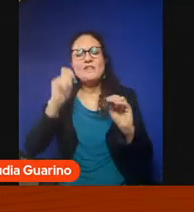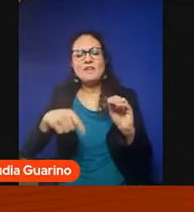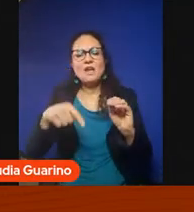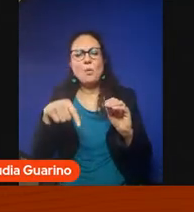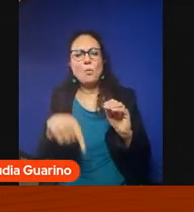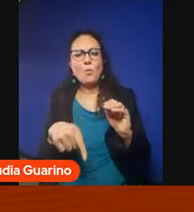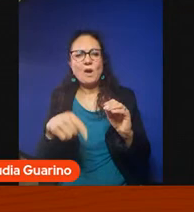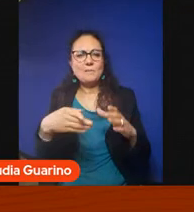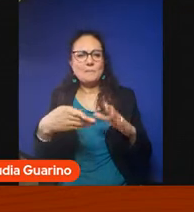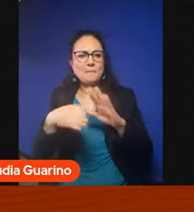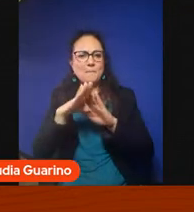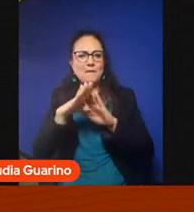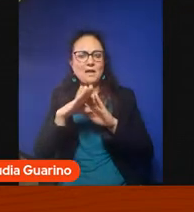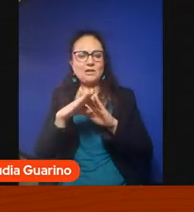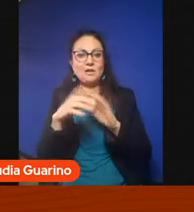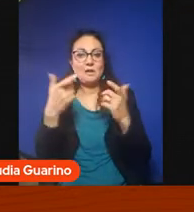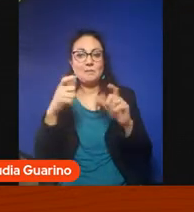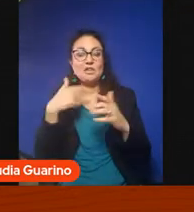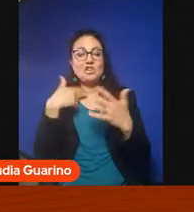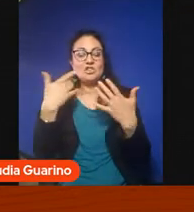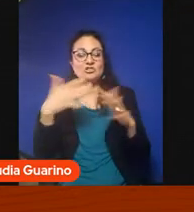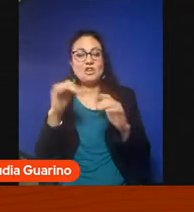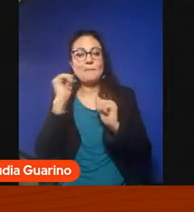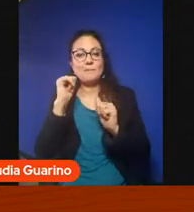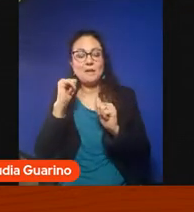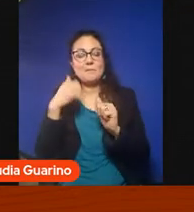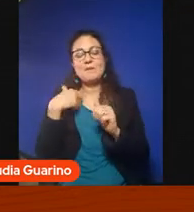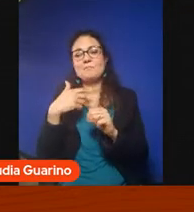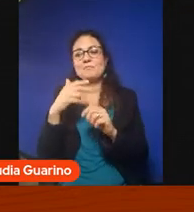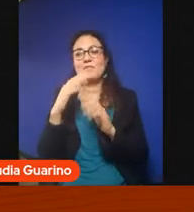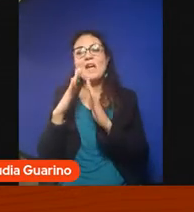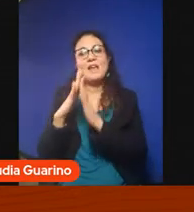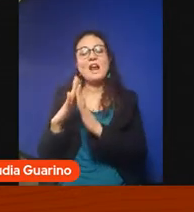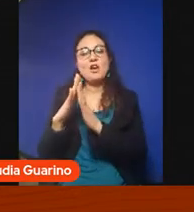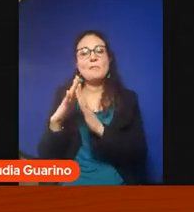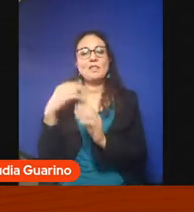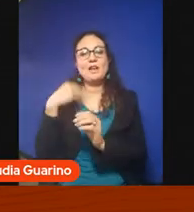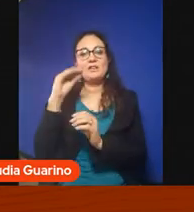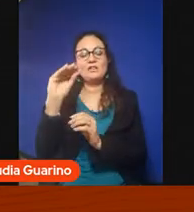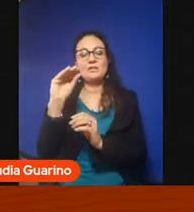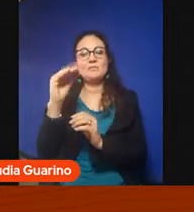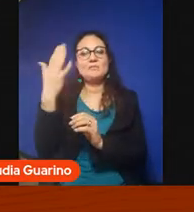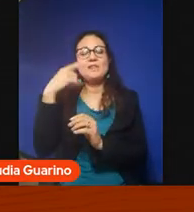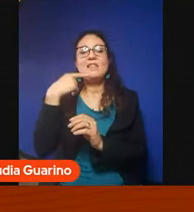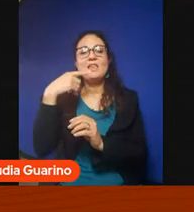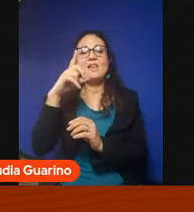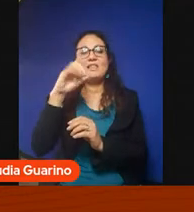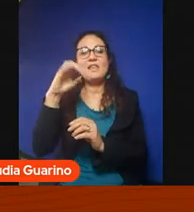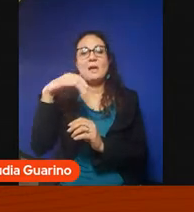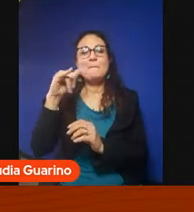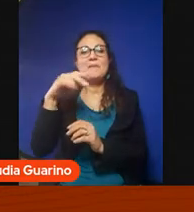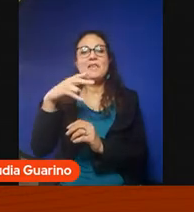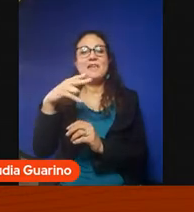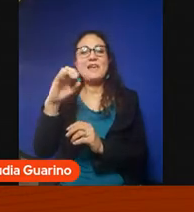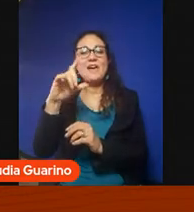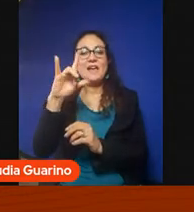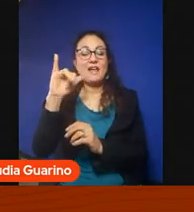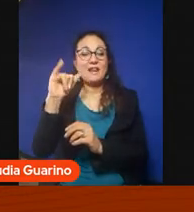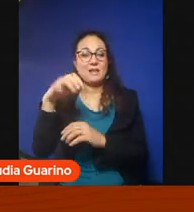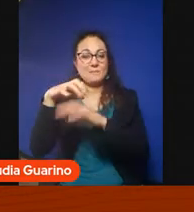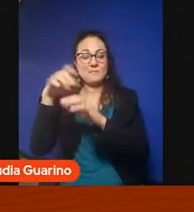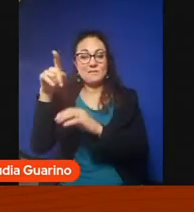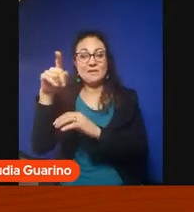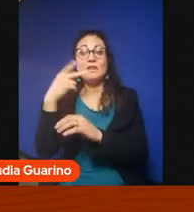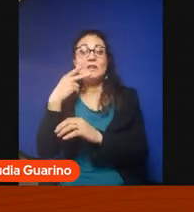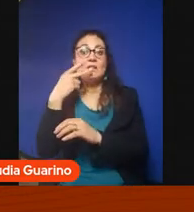Perché io avevo raccomandato alla ministra De Micheli, lei mi ascoltò, di introdurre una norma